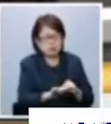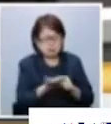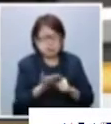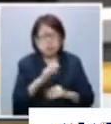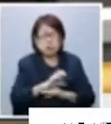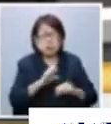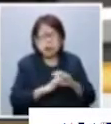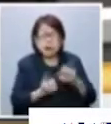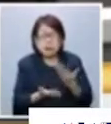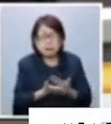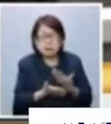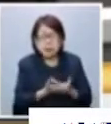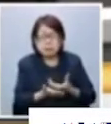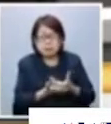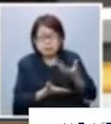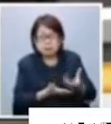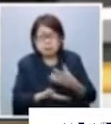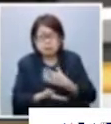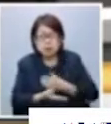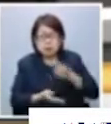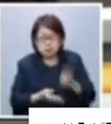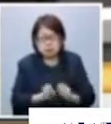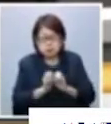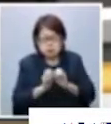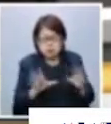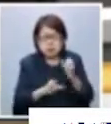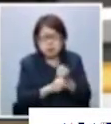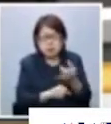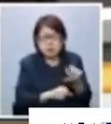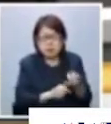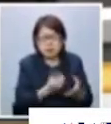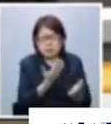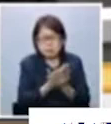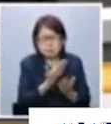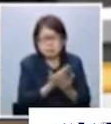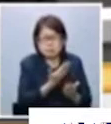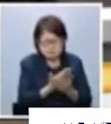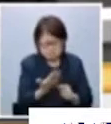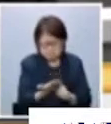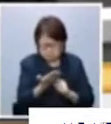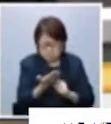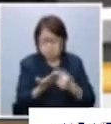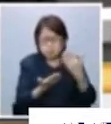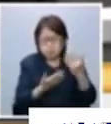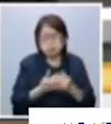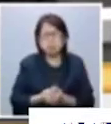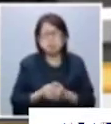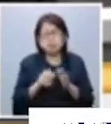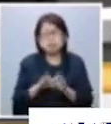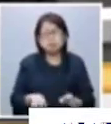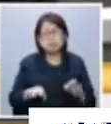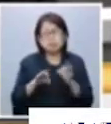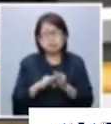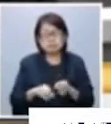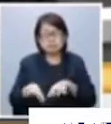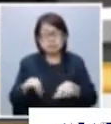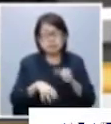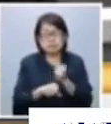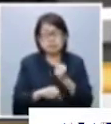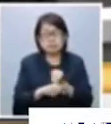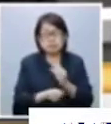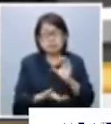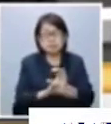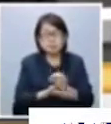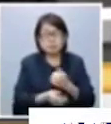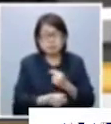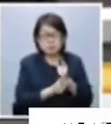งนะครับภารกิจของหน่วยรับงบประมาณให้ชัดเจนด้วยและสิ่งที่สำคัญครับในการบริหารงบประมาณเราจะตามเ